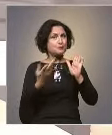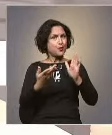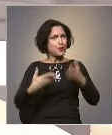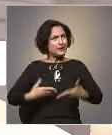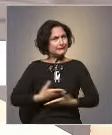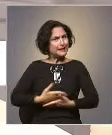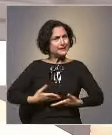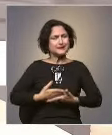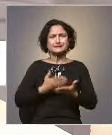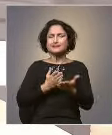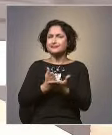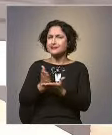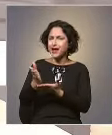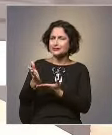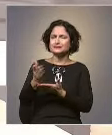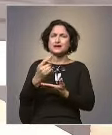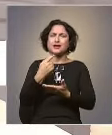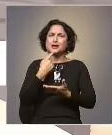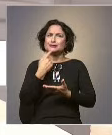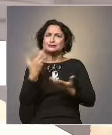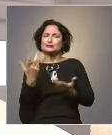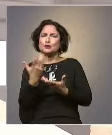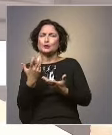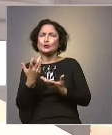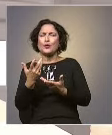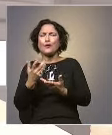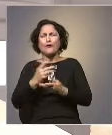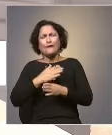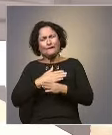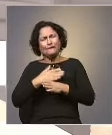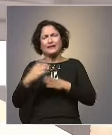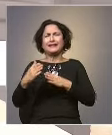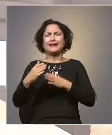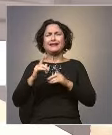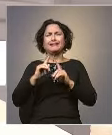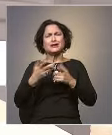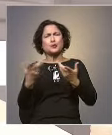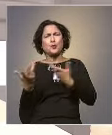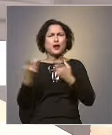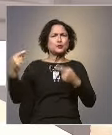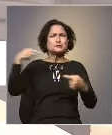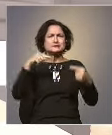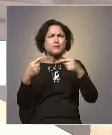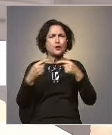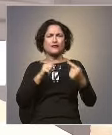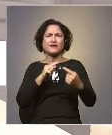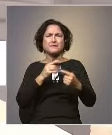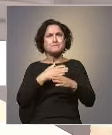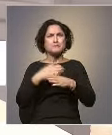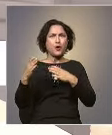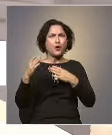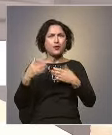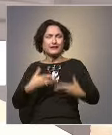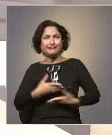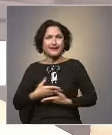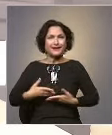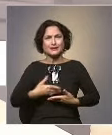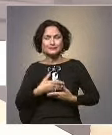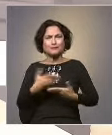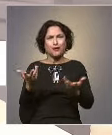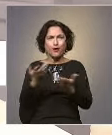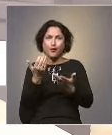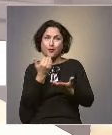вече. Защото винаги конспиративната теория звучи по-интересно. Не, звучи по-интересно и то човек, нали, първо се плаши от нещата, които не знае